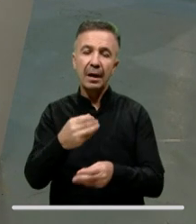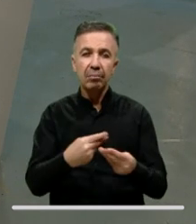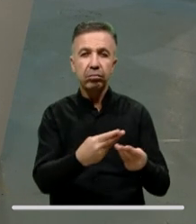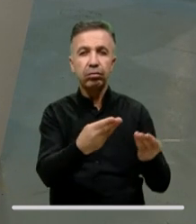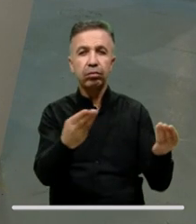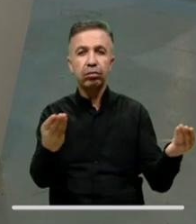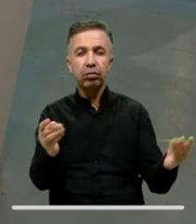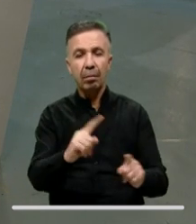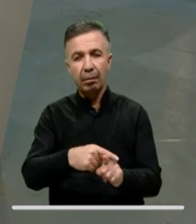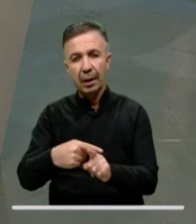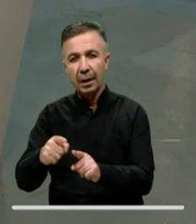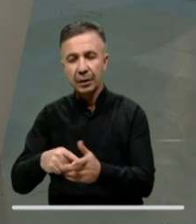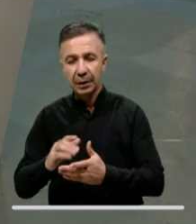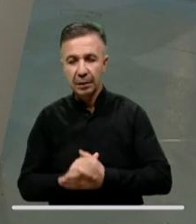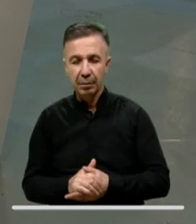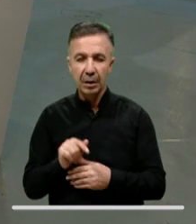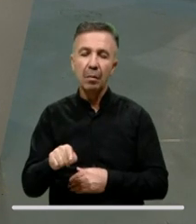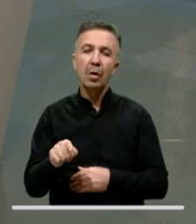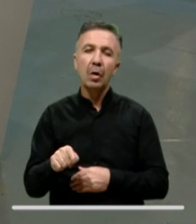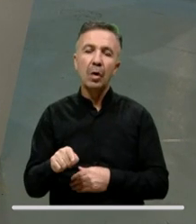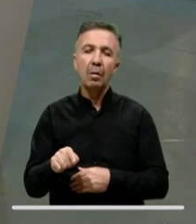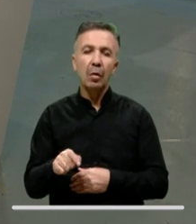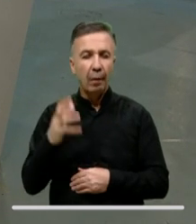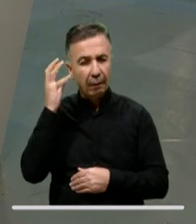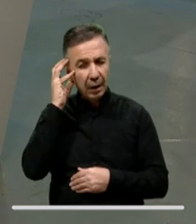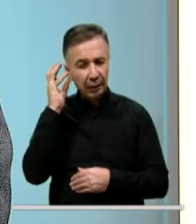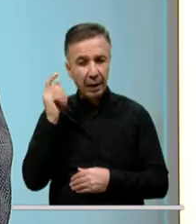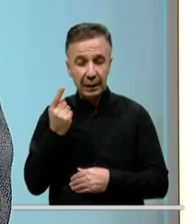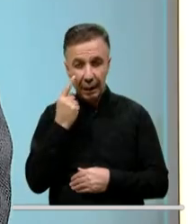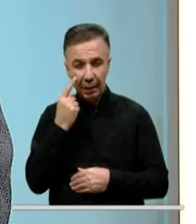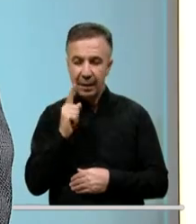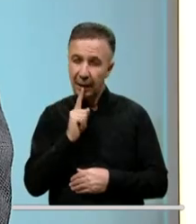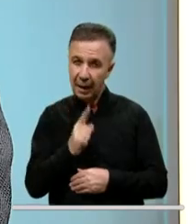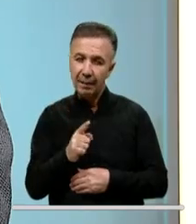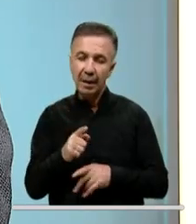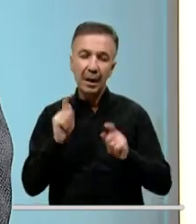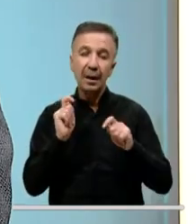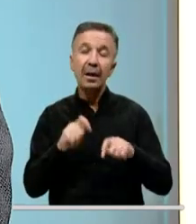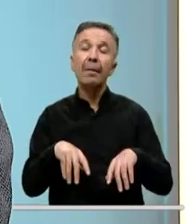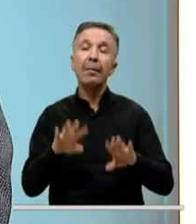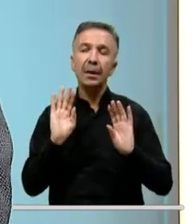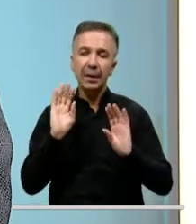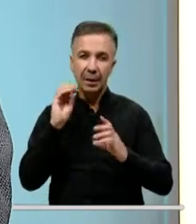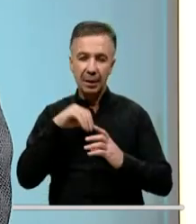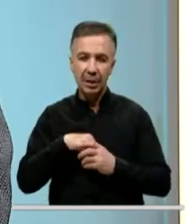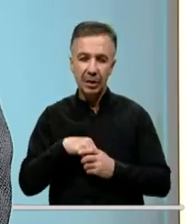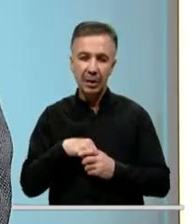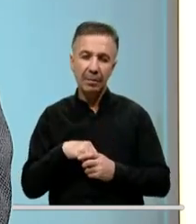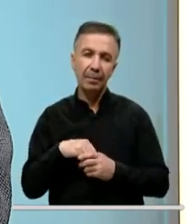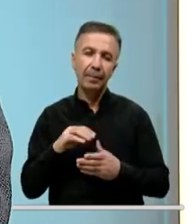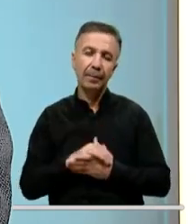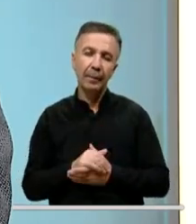dağıtır. Ama burada bu kuruluşlar devletin emriyle yapmadıkları için amil